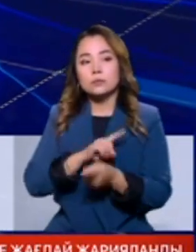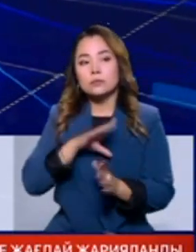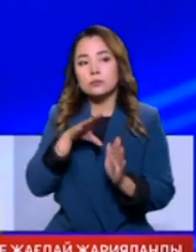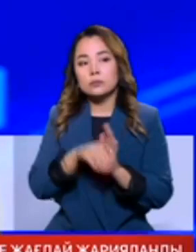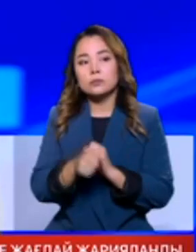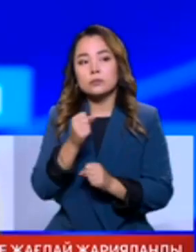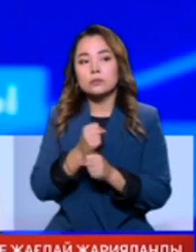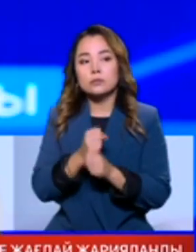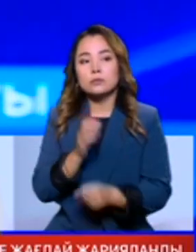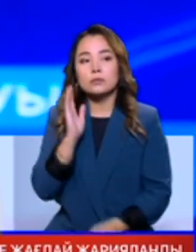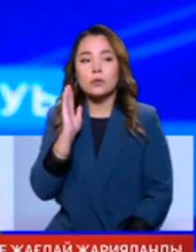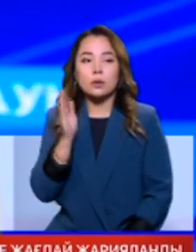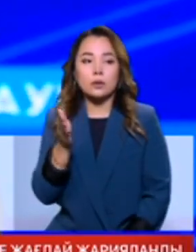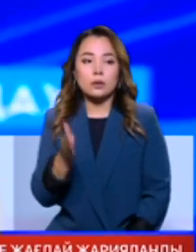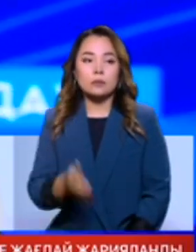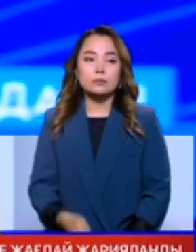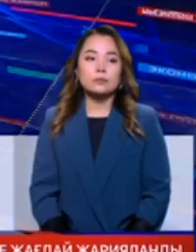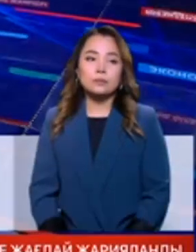енгізілмек.